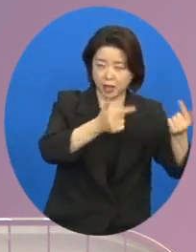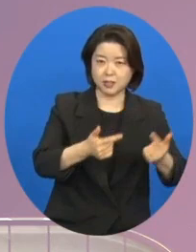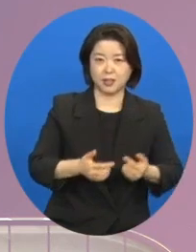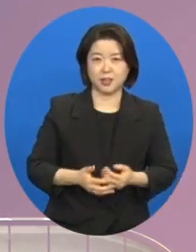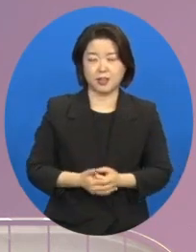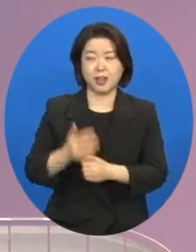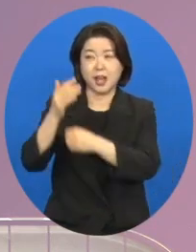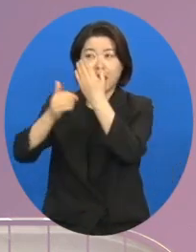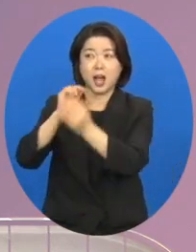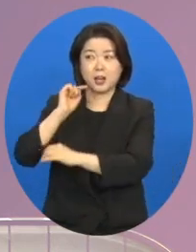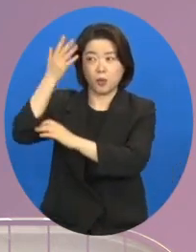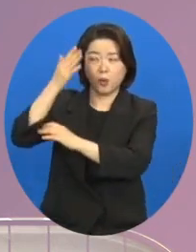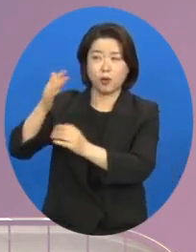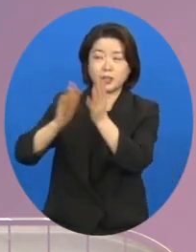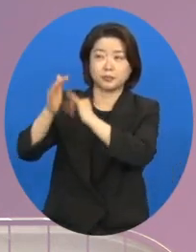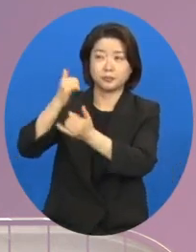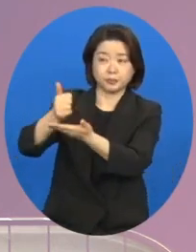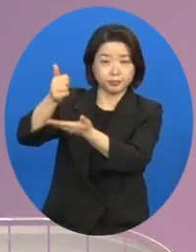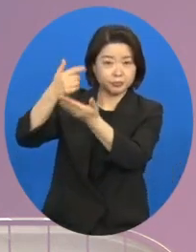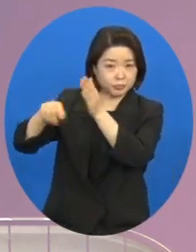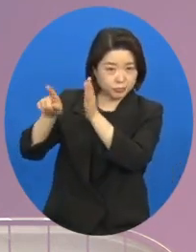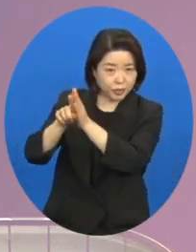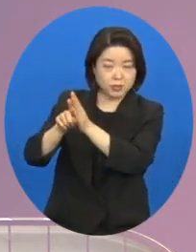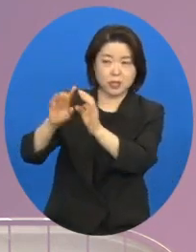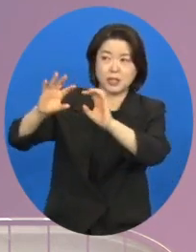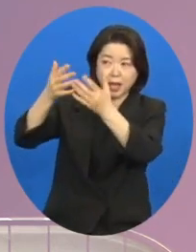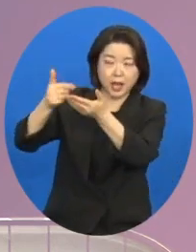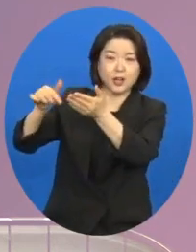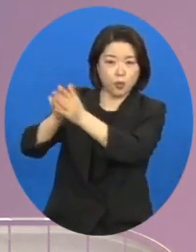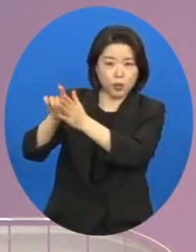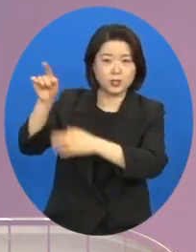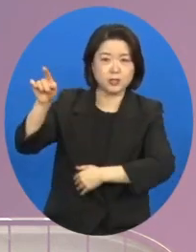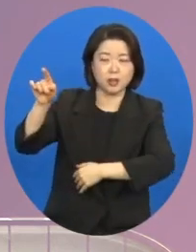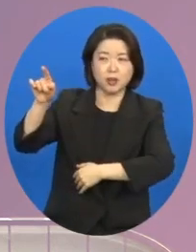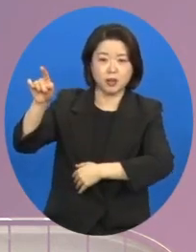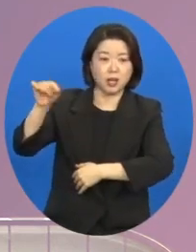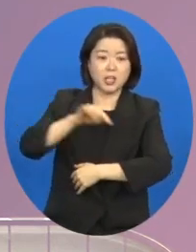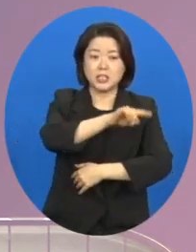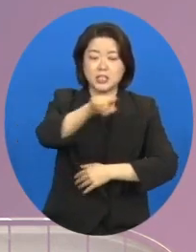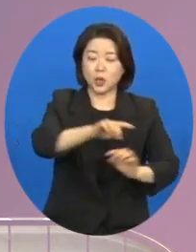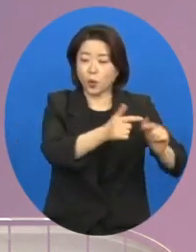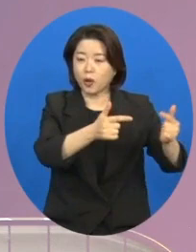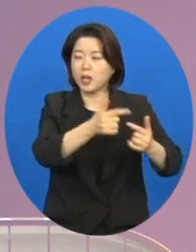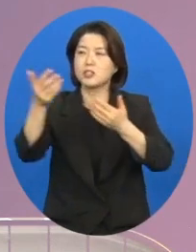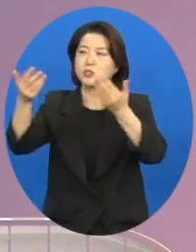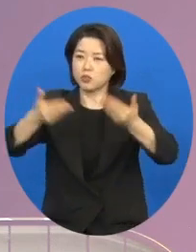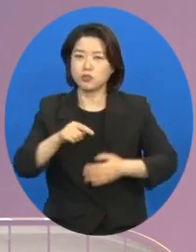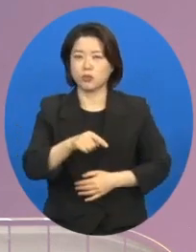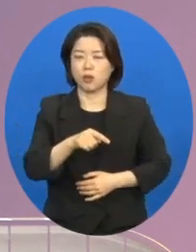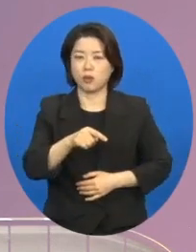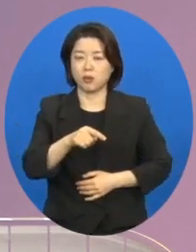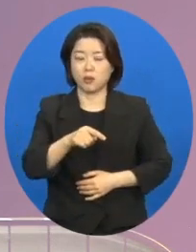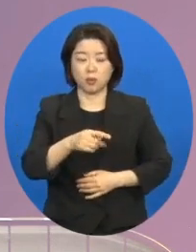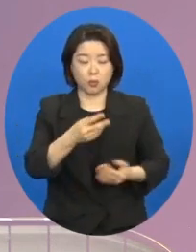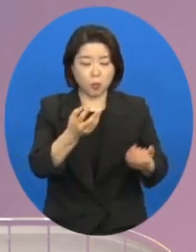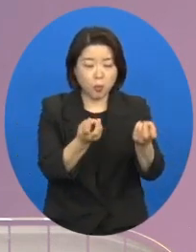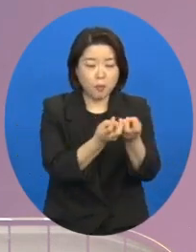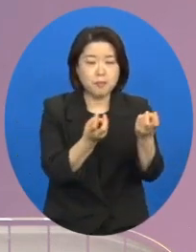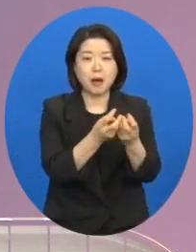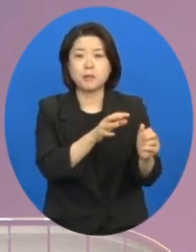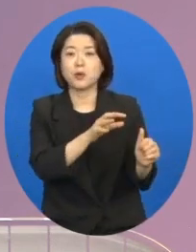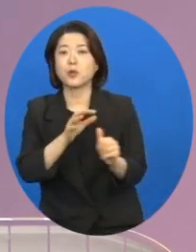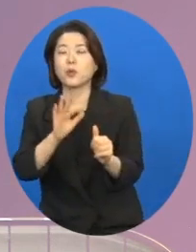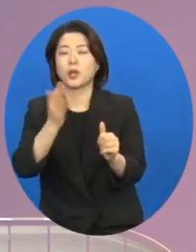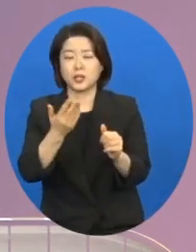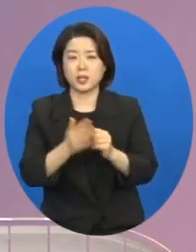하나님의 영광과 그분을 위해서, 그분의 나라를 위해서 그것들을 주신 거예요. 그러니까 그거는 우리가 수단으로 삼아야 되고 우리가 이용해야